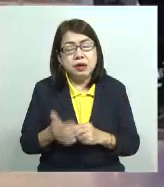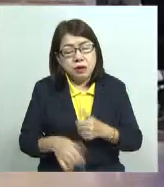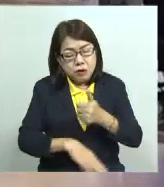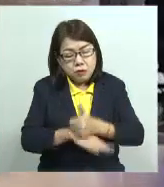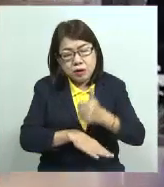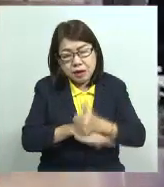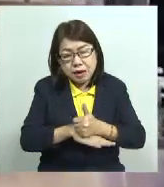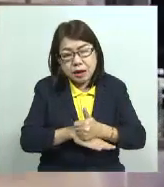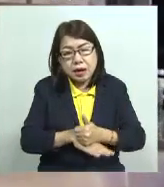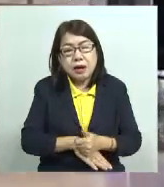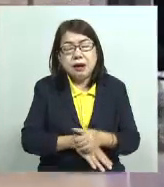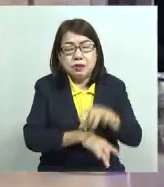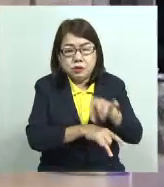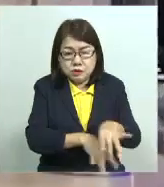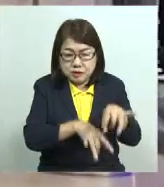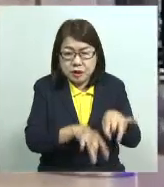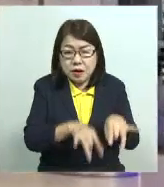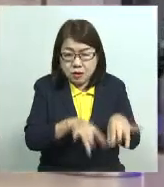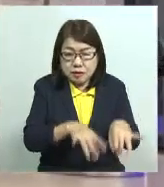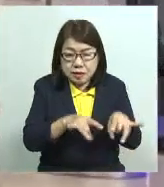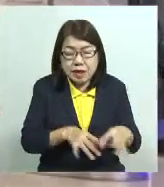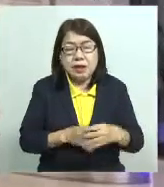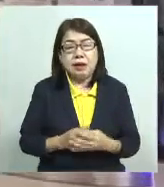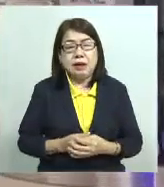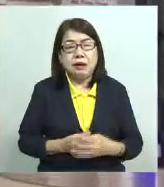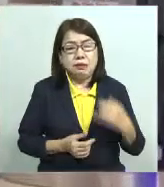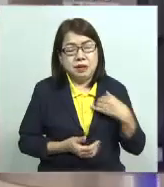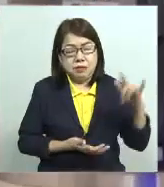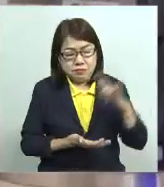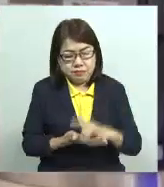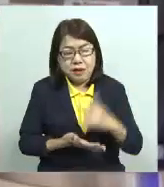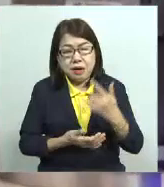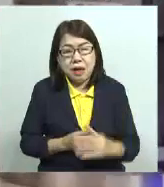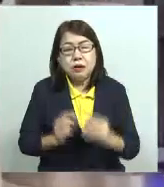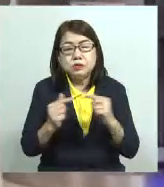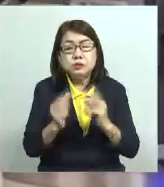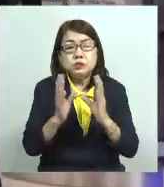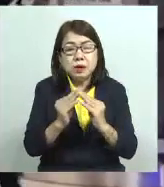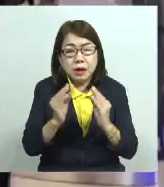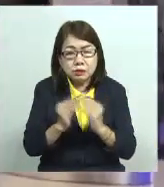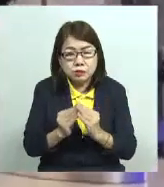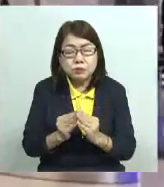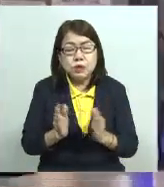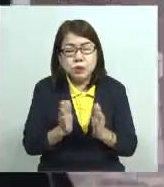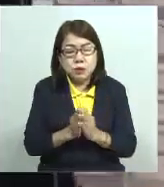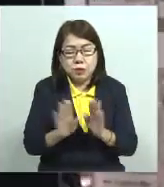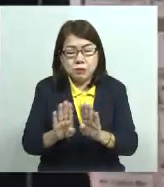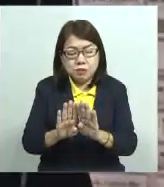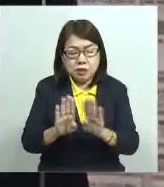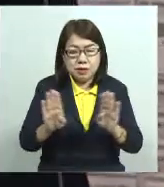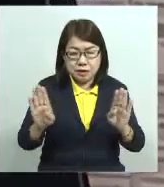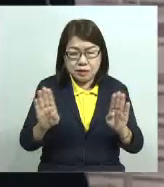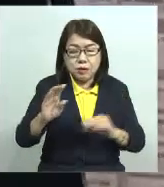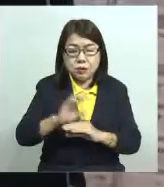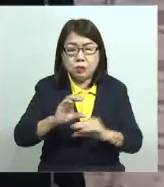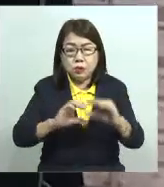างประเทศเครือรัฐออสเตรเลียที่มีกำหนดการเข้าร่วมประชุมรัฐมนตรีต่างประเทศอาเซียนและร่วมพิธีเปิดตัว